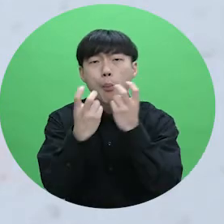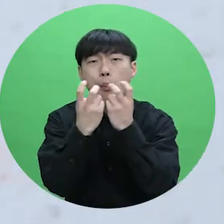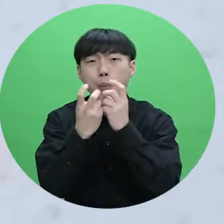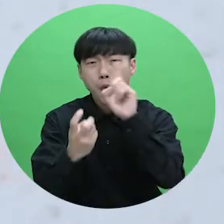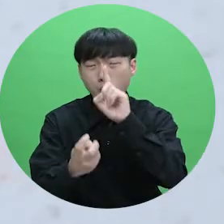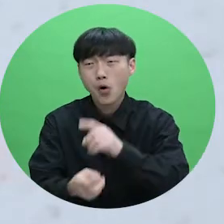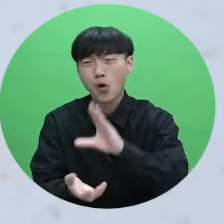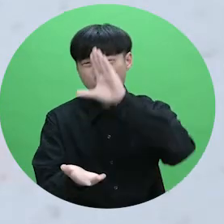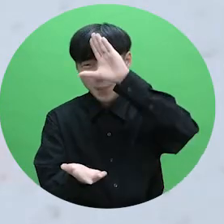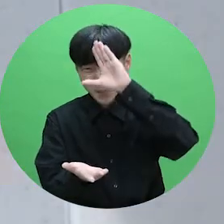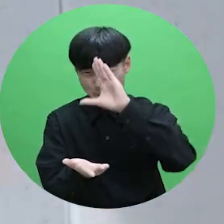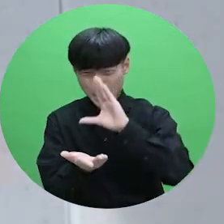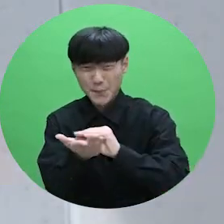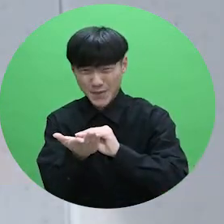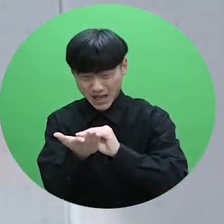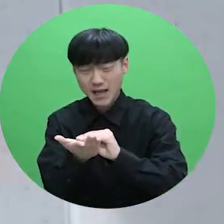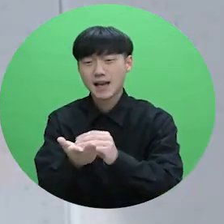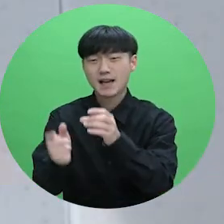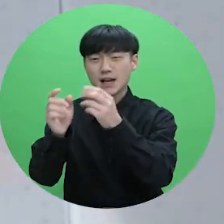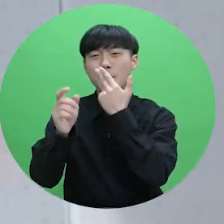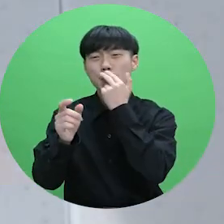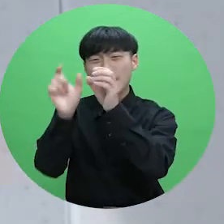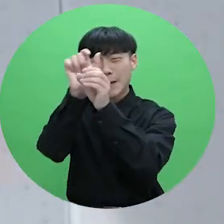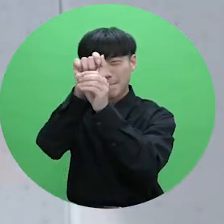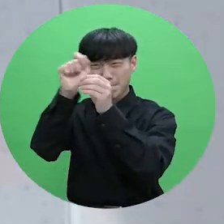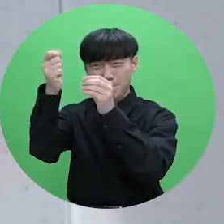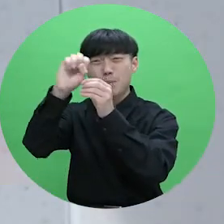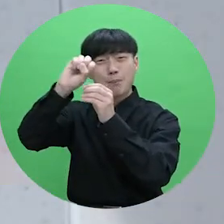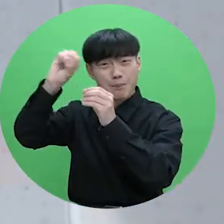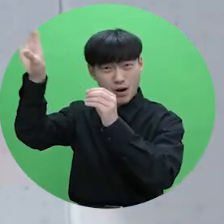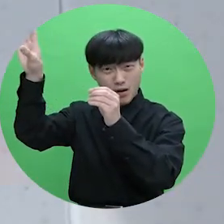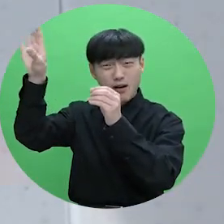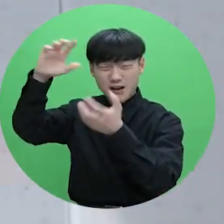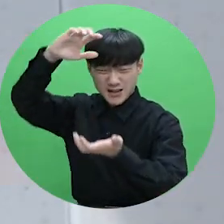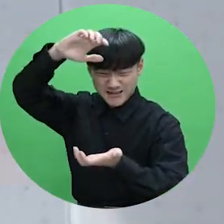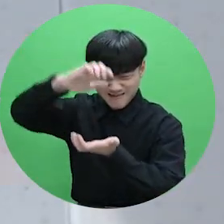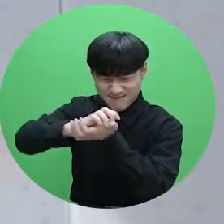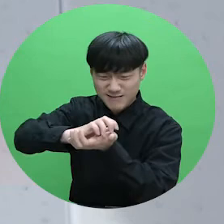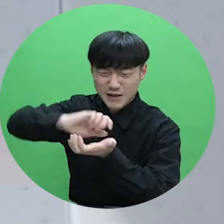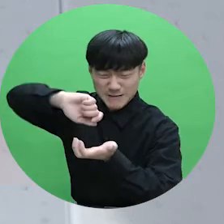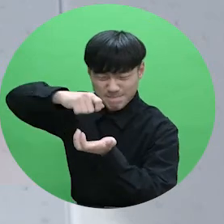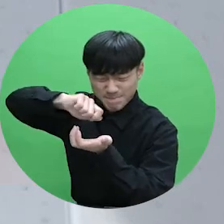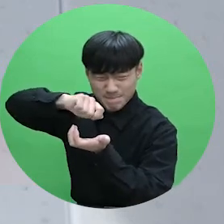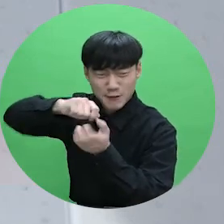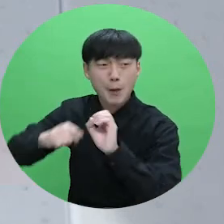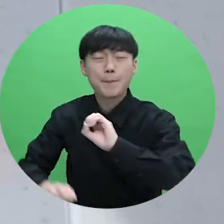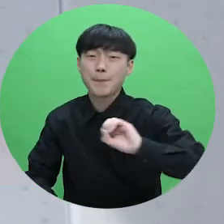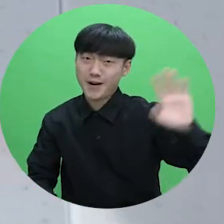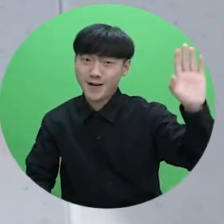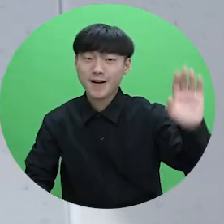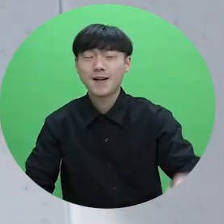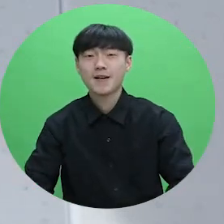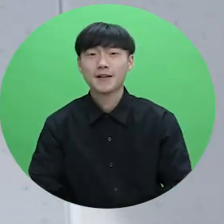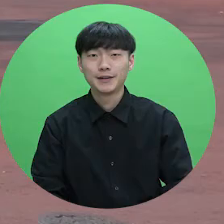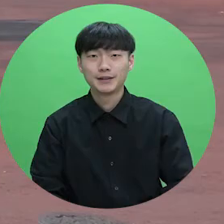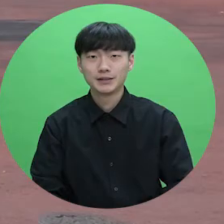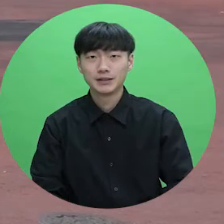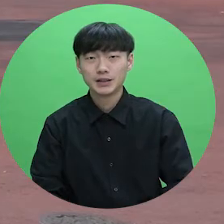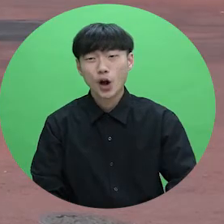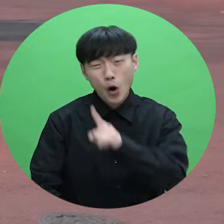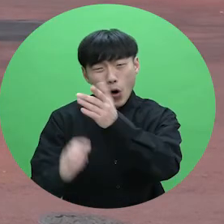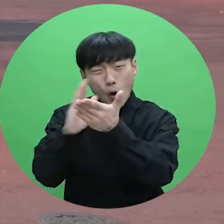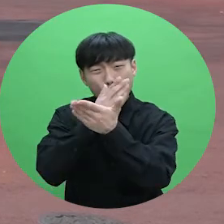내용물을 전부 기운 뒤 라벨을 제거하고 납작하게 압축한 후 뚜껑을 닫아 배출 하시면 됩니다